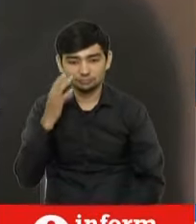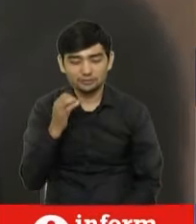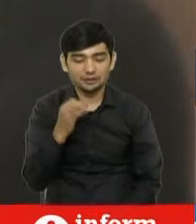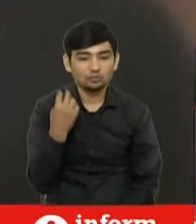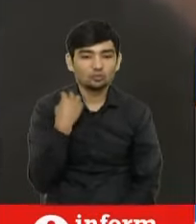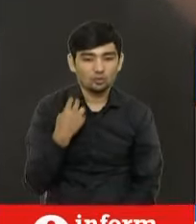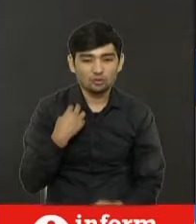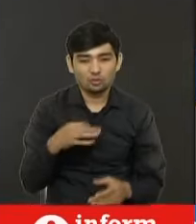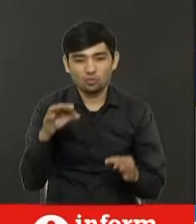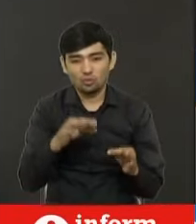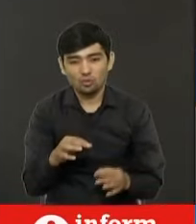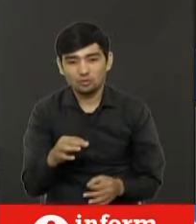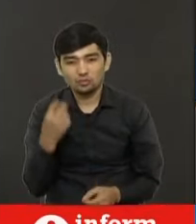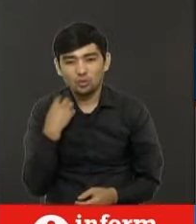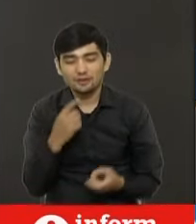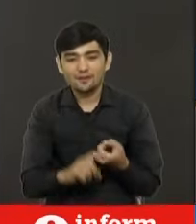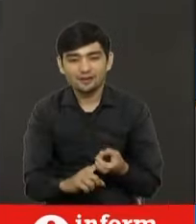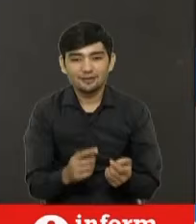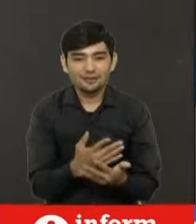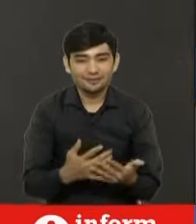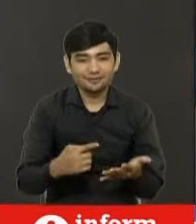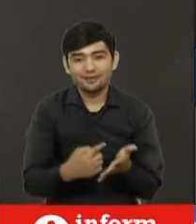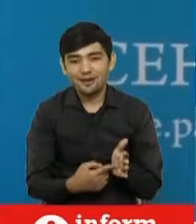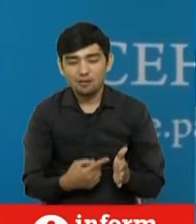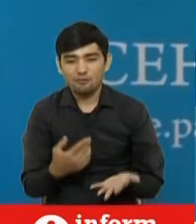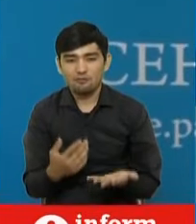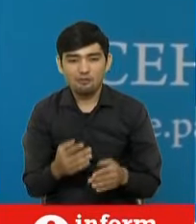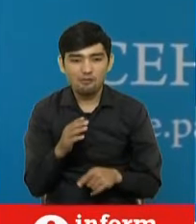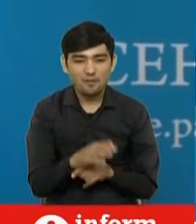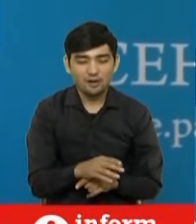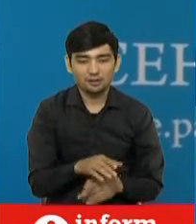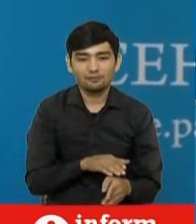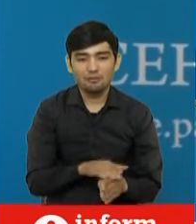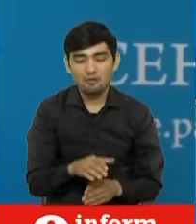қаржы ұйымдары берешекке байланысты қандай да бір талап қоя алмайды.